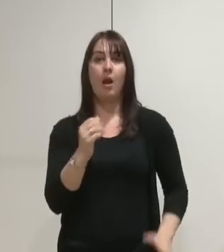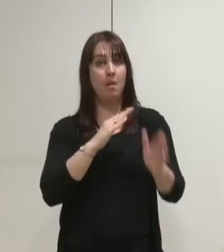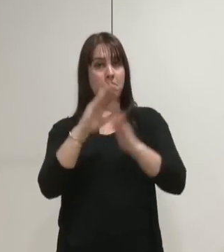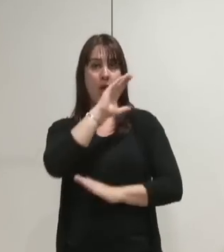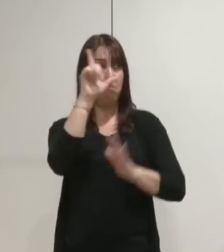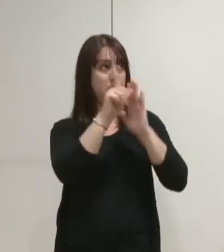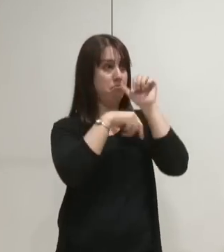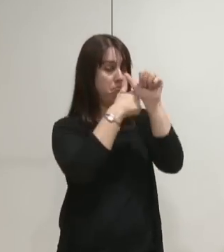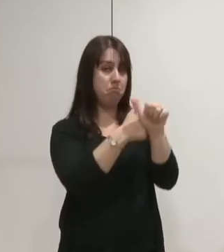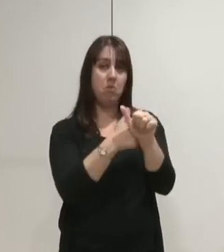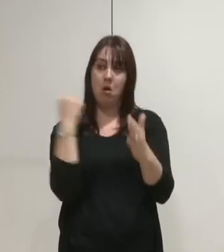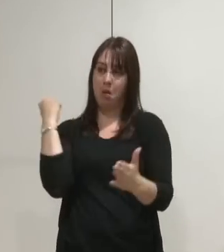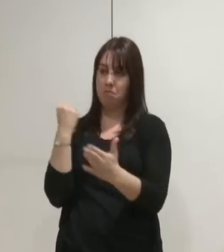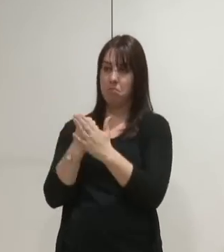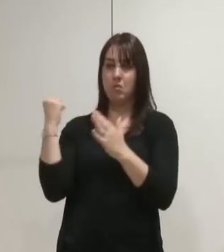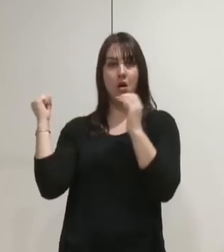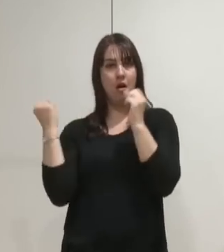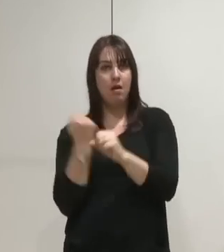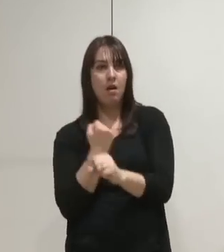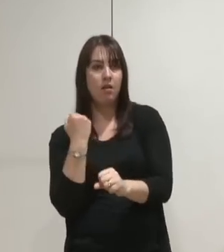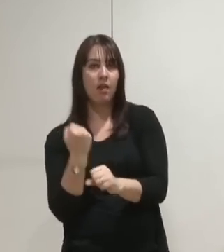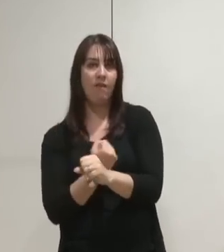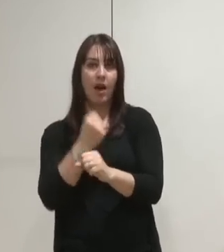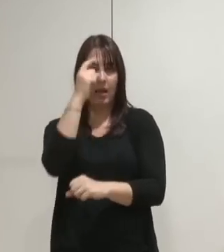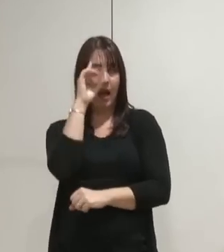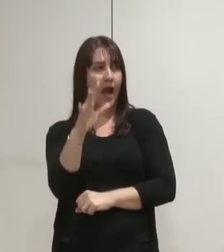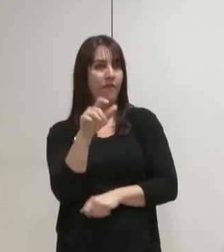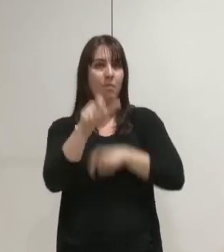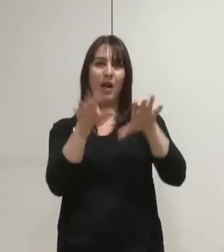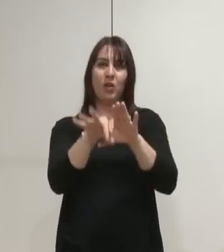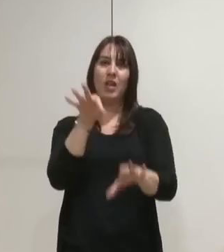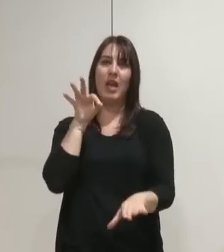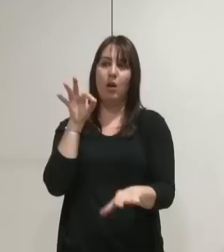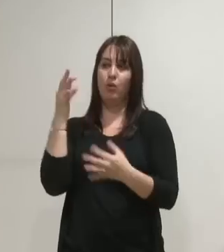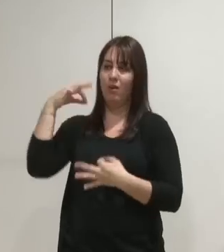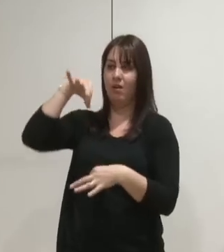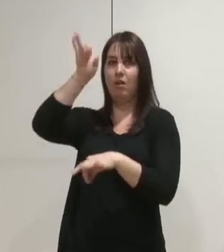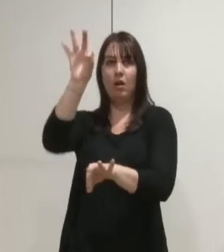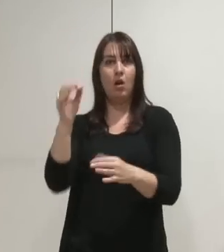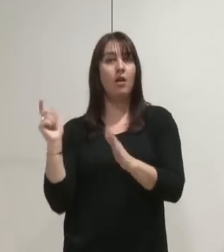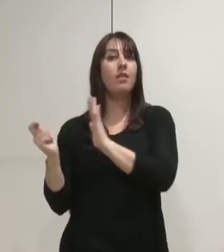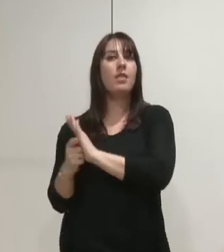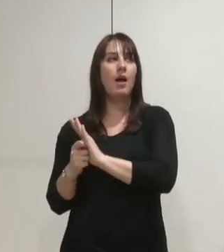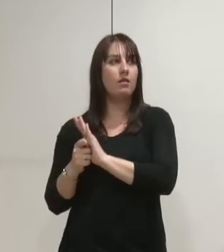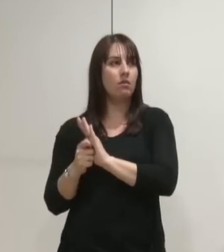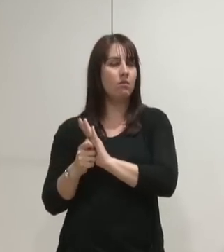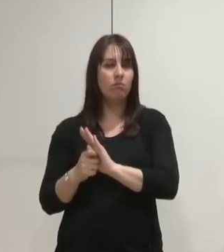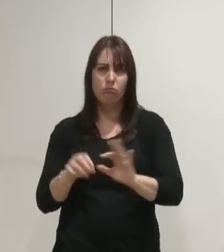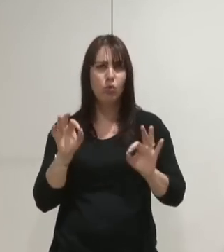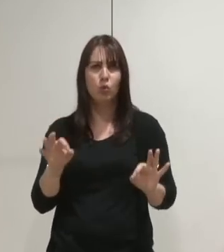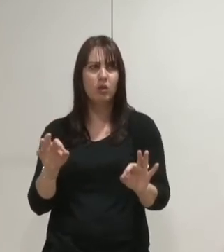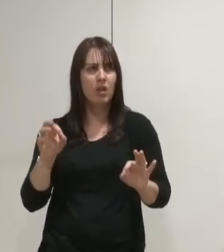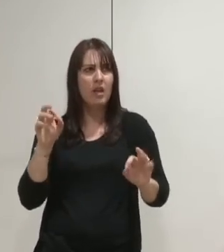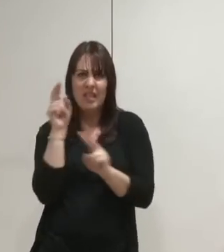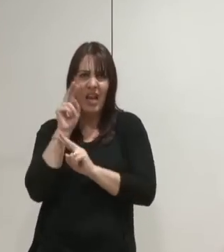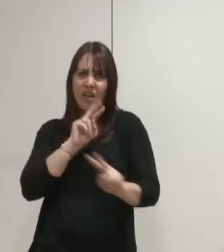probité ni le travail ni la vie des élus qui ont été rendus qui a été rendu ce jour-là et ça n'est absolument pas